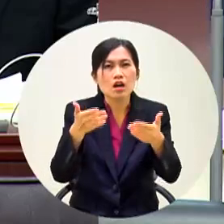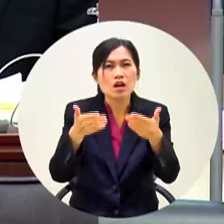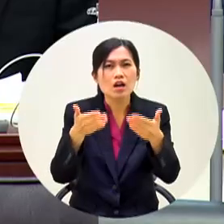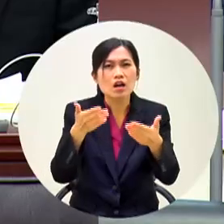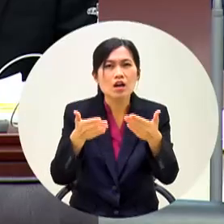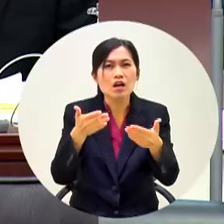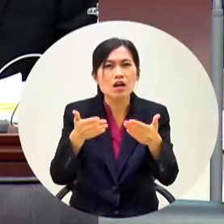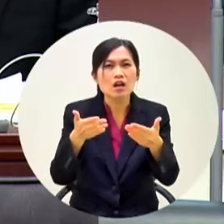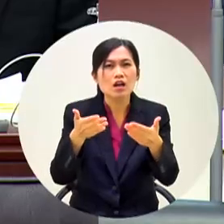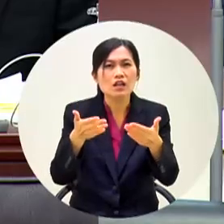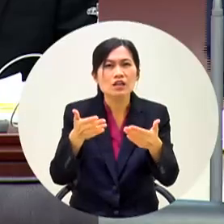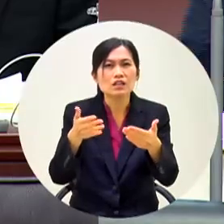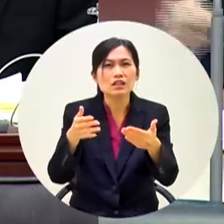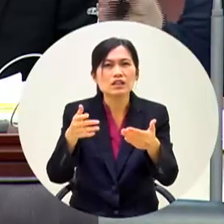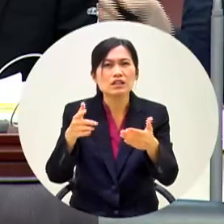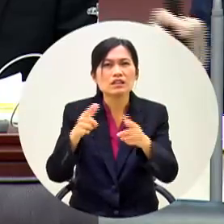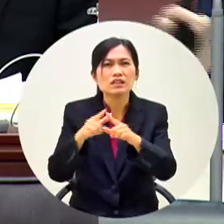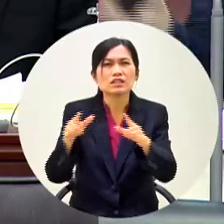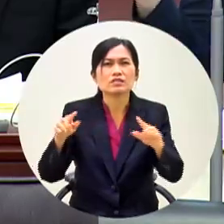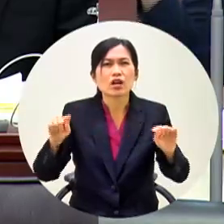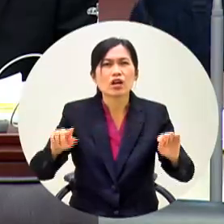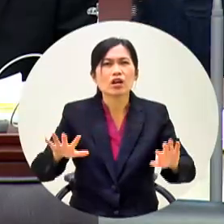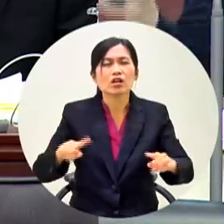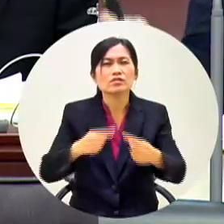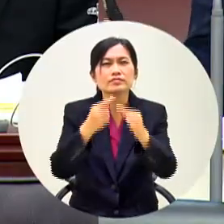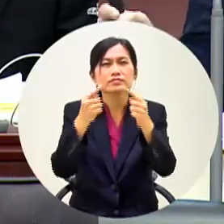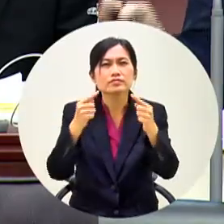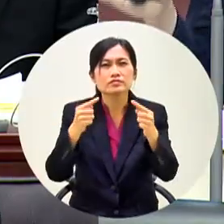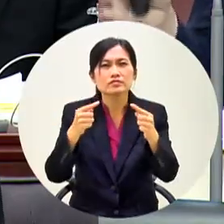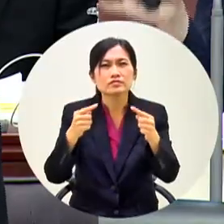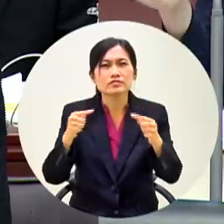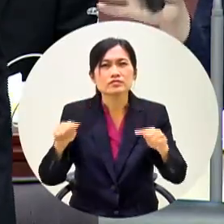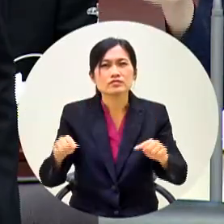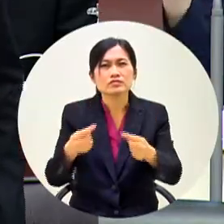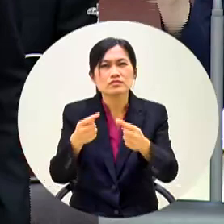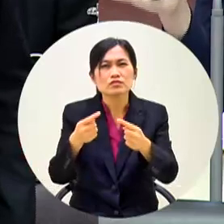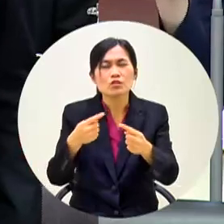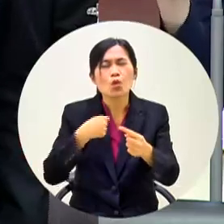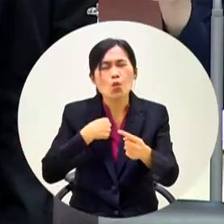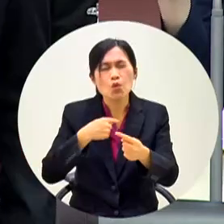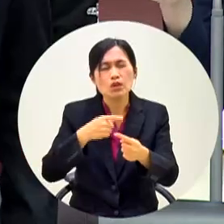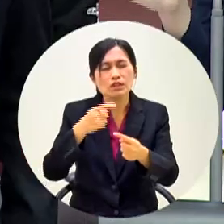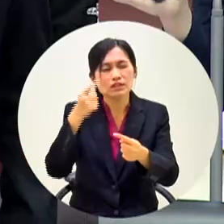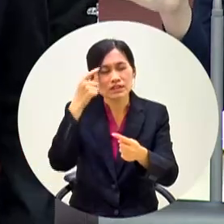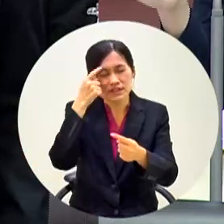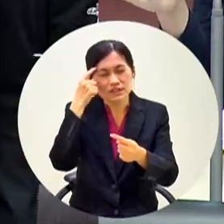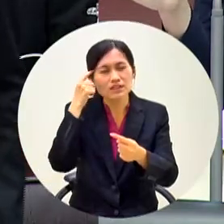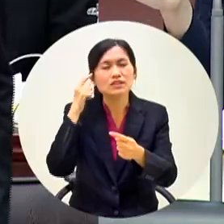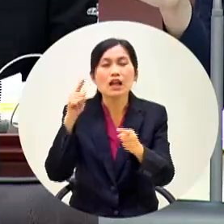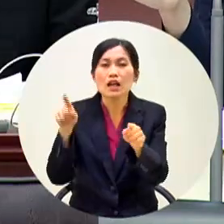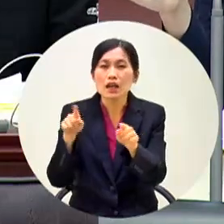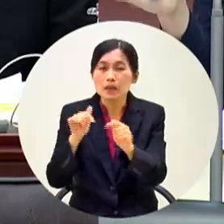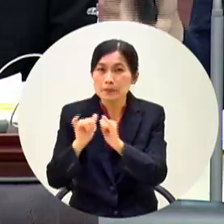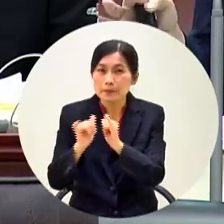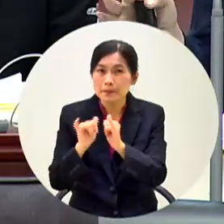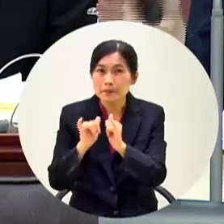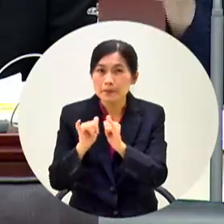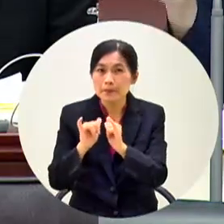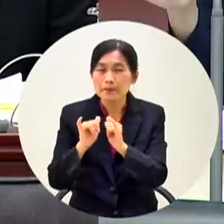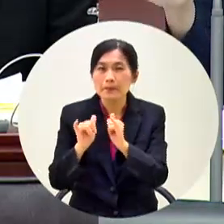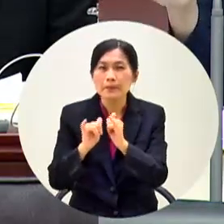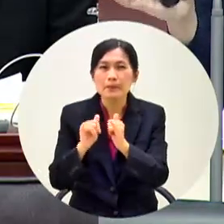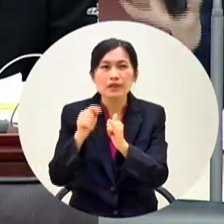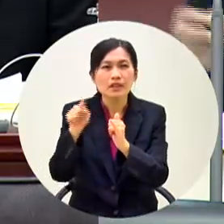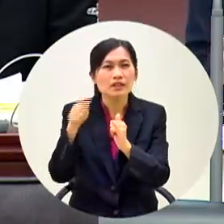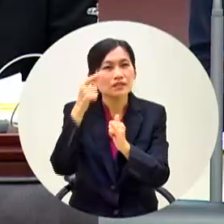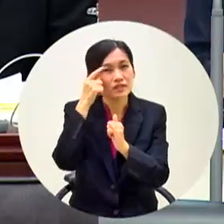这个 建蔽率 容积率 你可以 没有那么高，但是居民一般通常因为它的年代都比较久远，